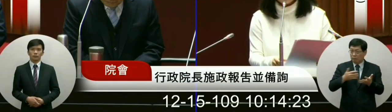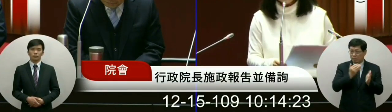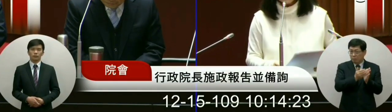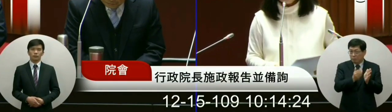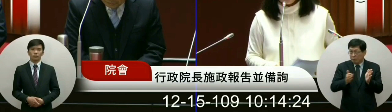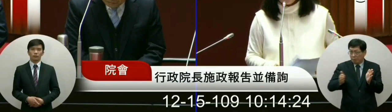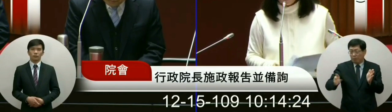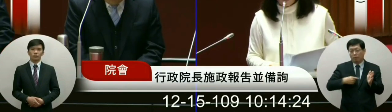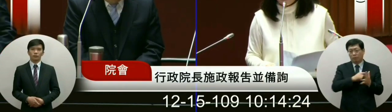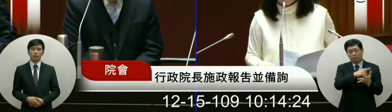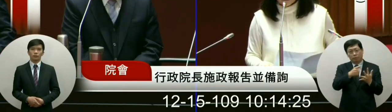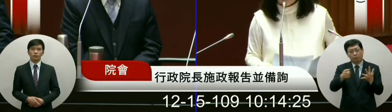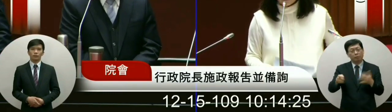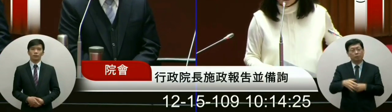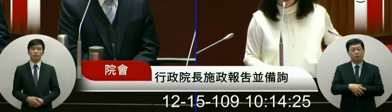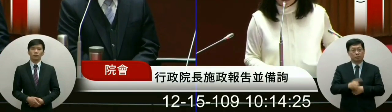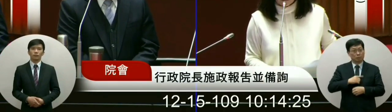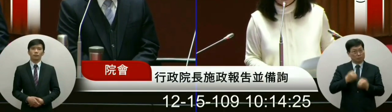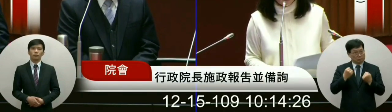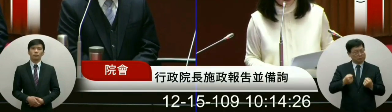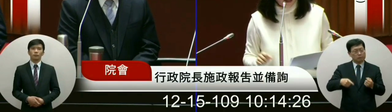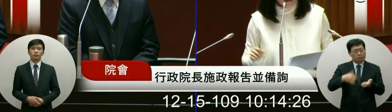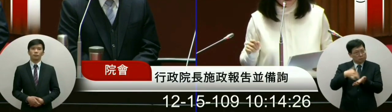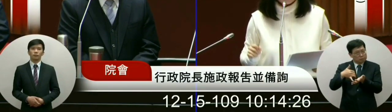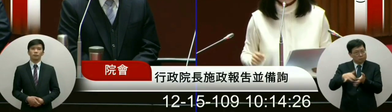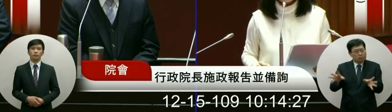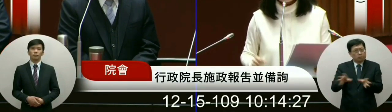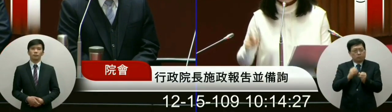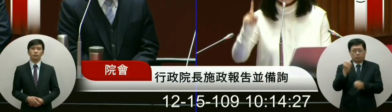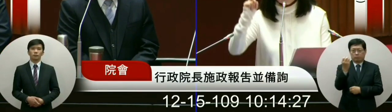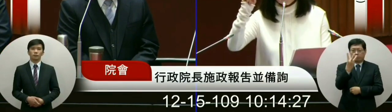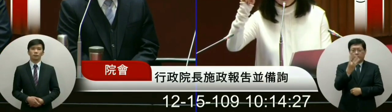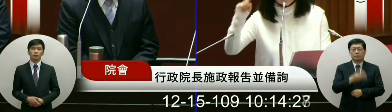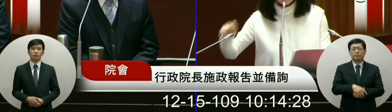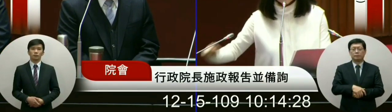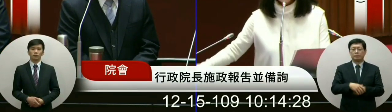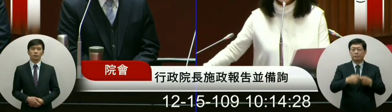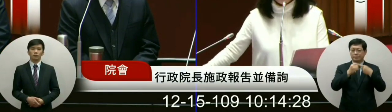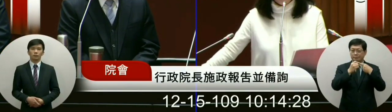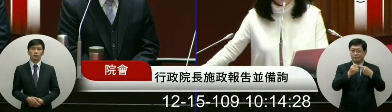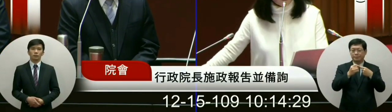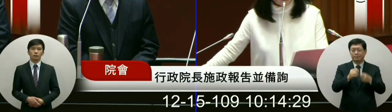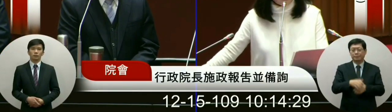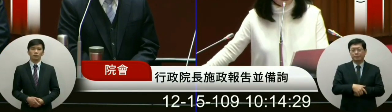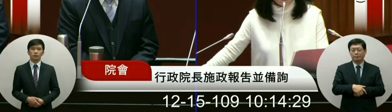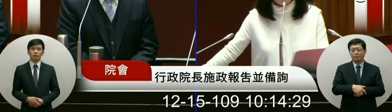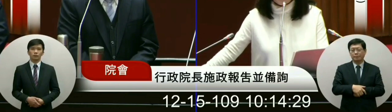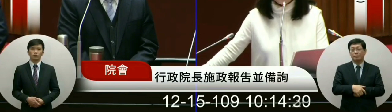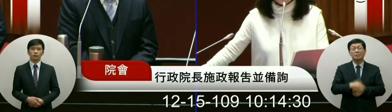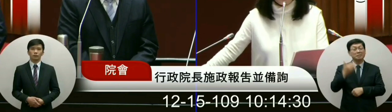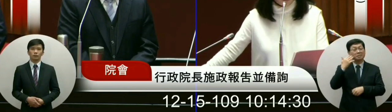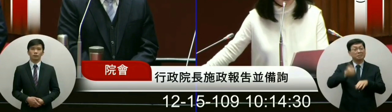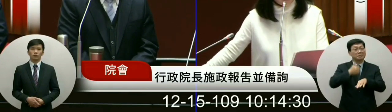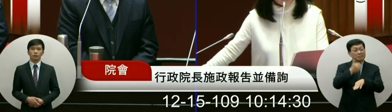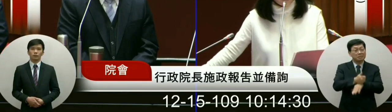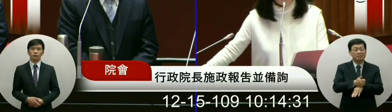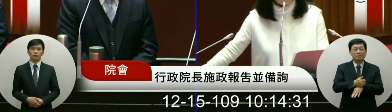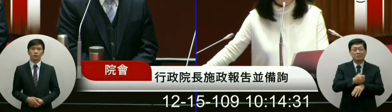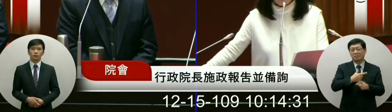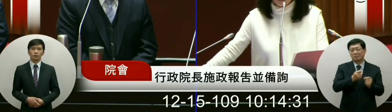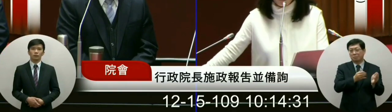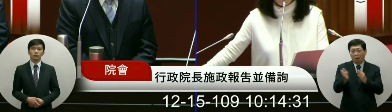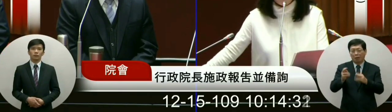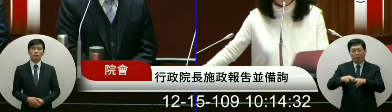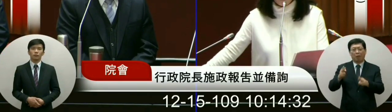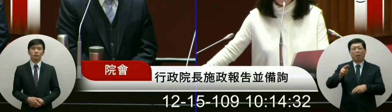策的过程，我呢在这里归纳出3点。第一点，不管谁执政就倾向